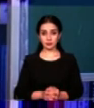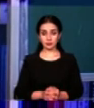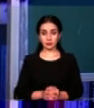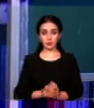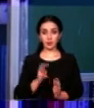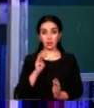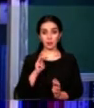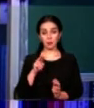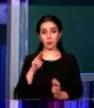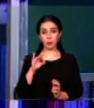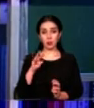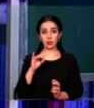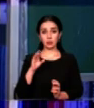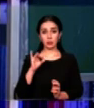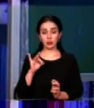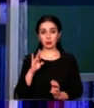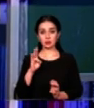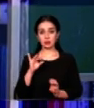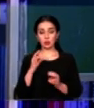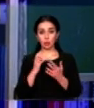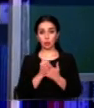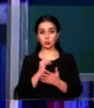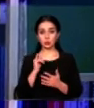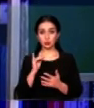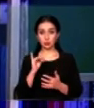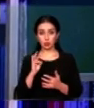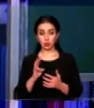M polimerni topishimiz uchun